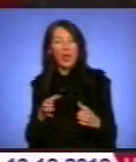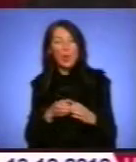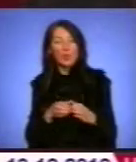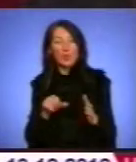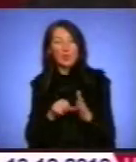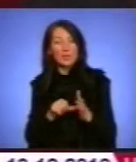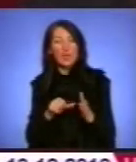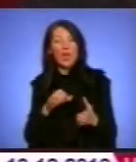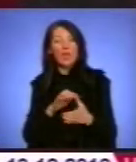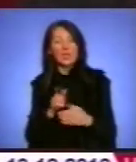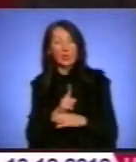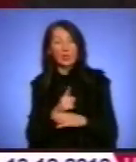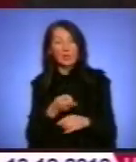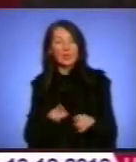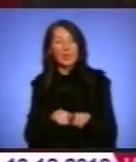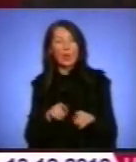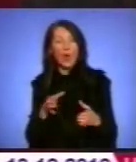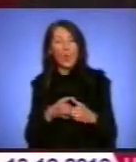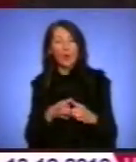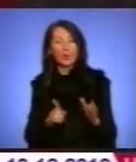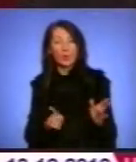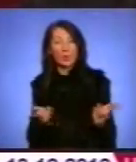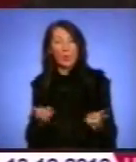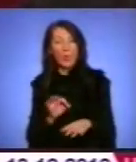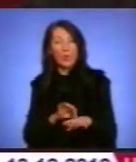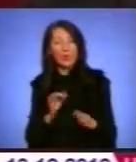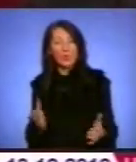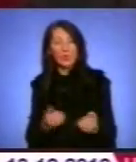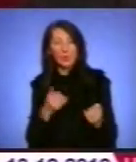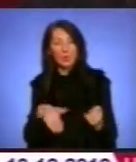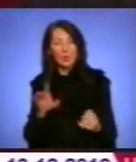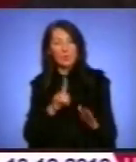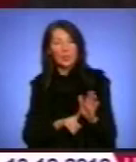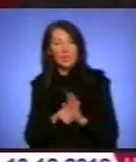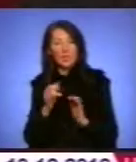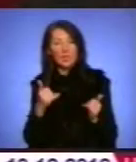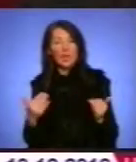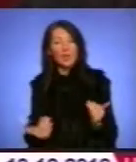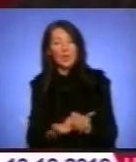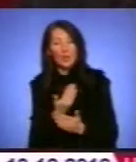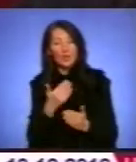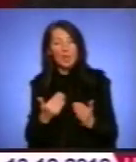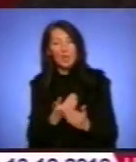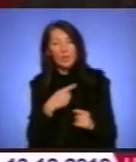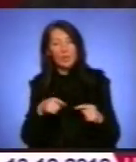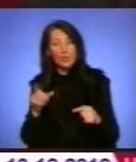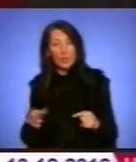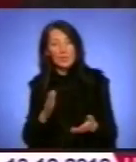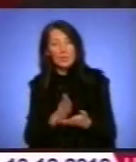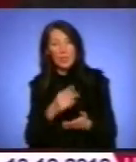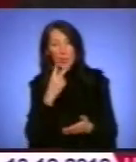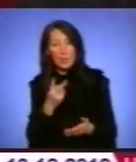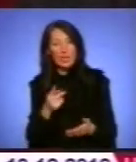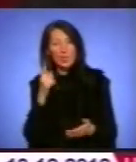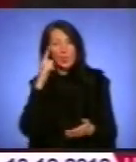команду потрібно вболівати, підтримувати усіх починаннях. Зараз знаємо, команда відновлюється, нові футболісти. Ну, побачимо. Я думаю,